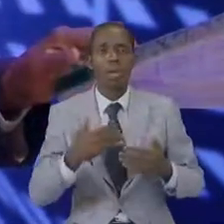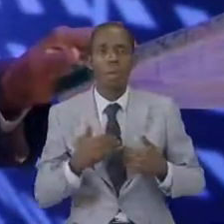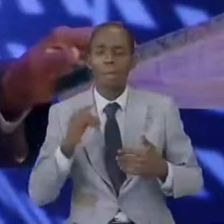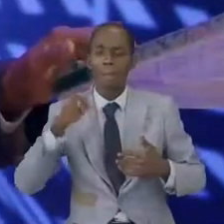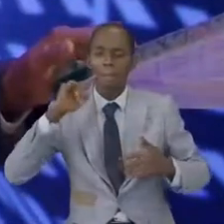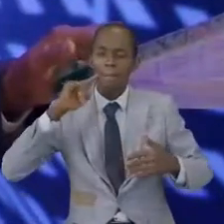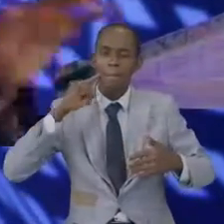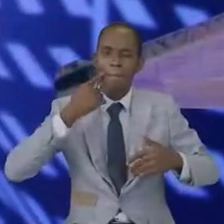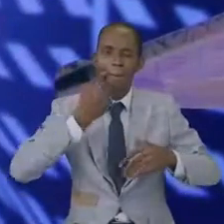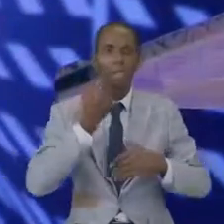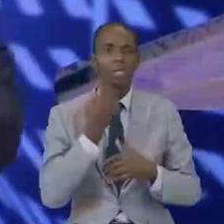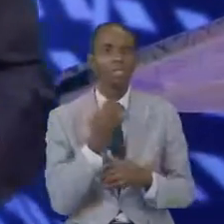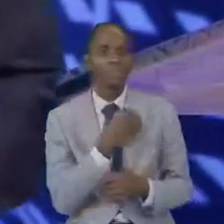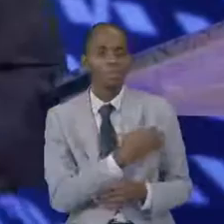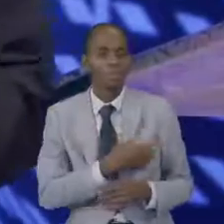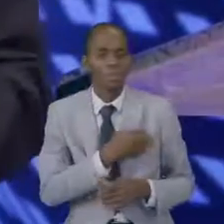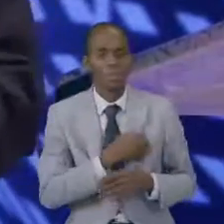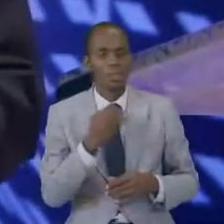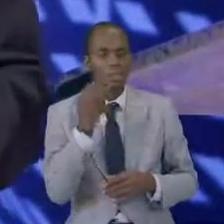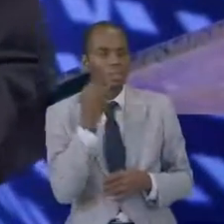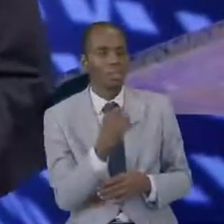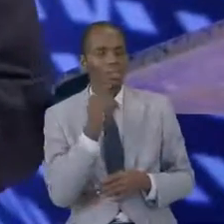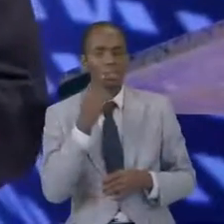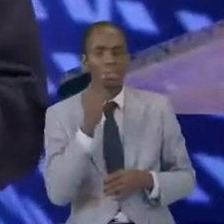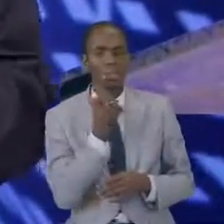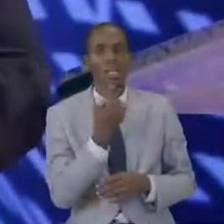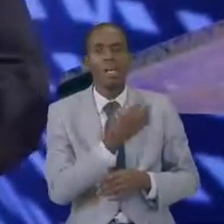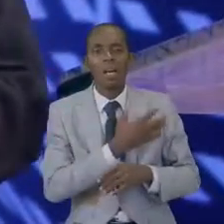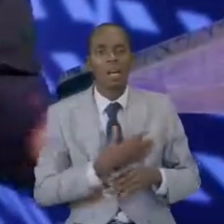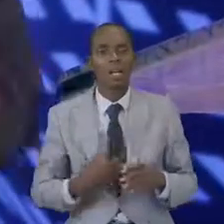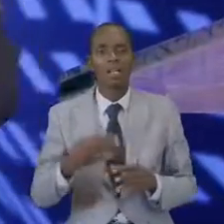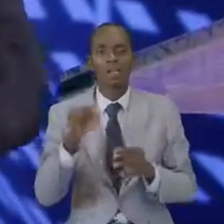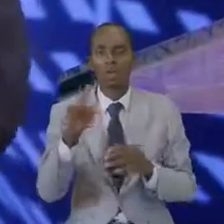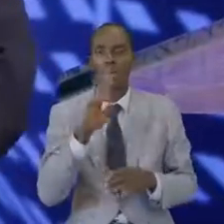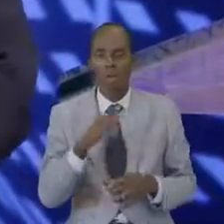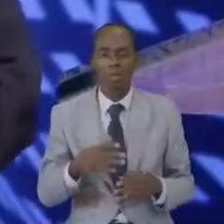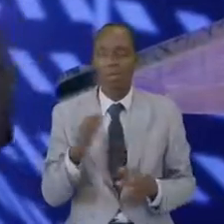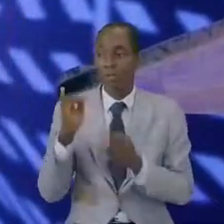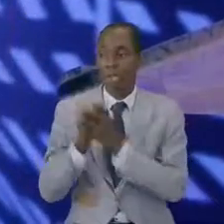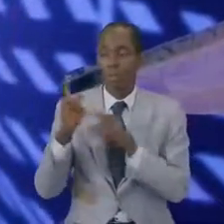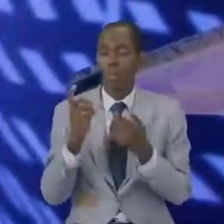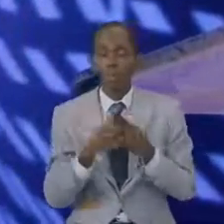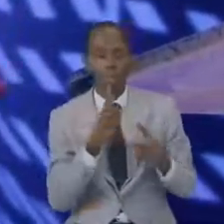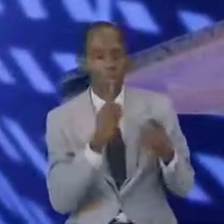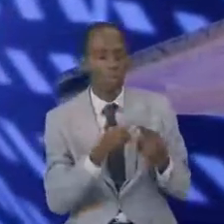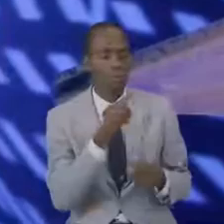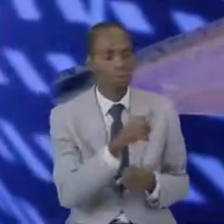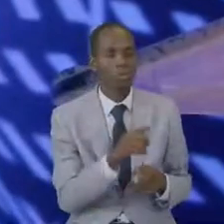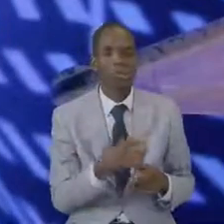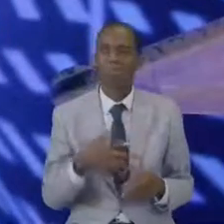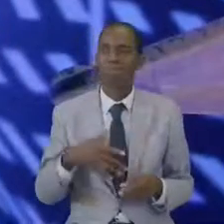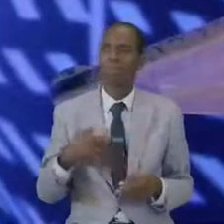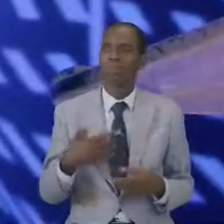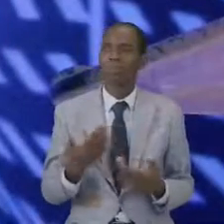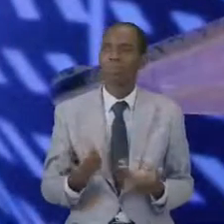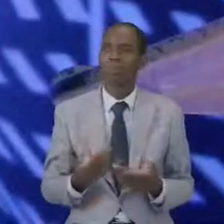et un esprit de dispute et tu es tellement dur s'il veut te parler s'il y avait t'adresser à toi c'est comme